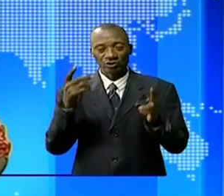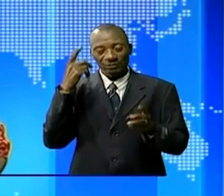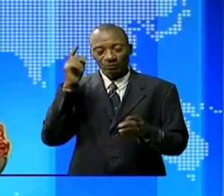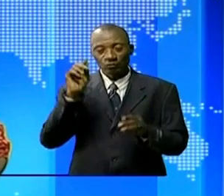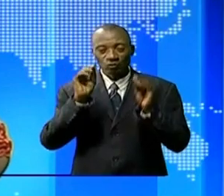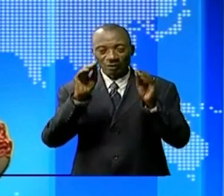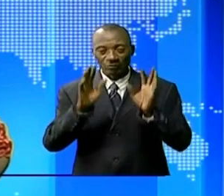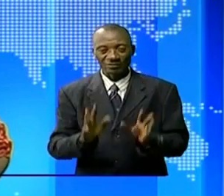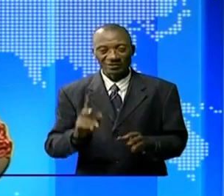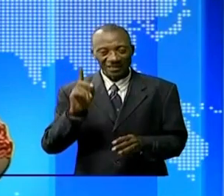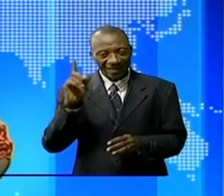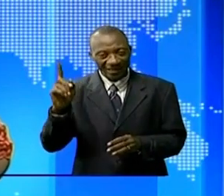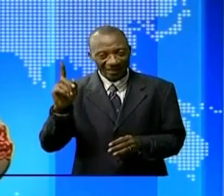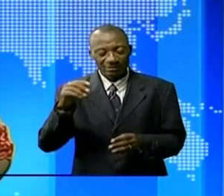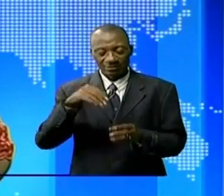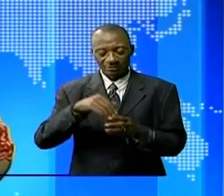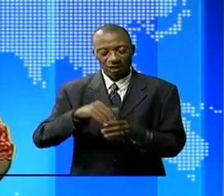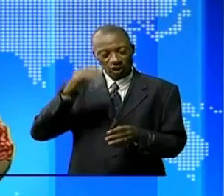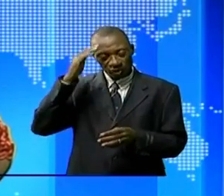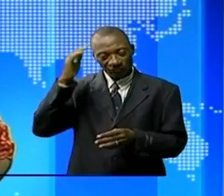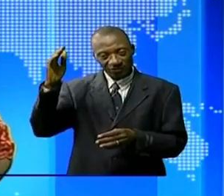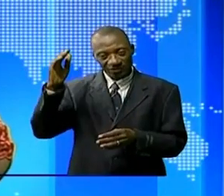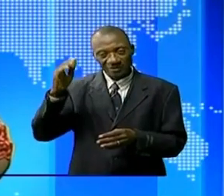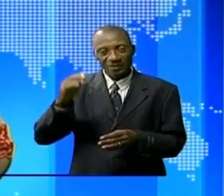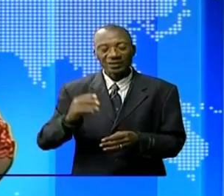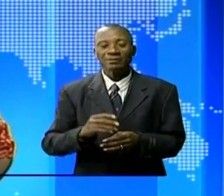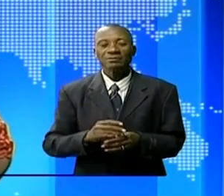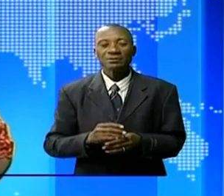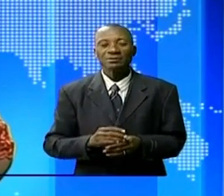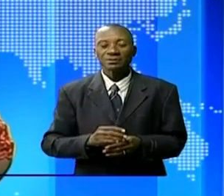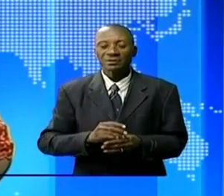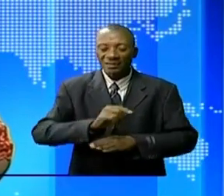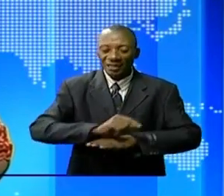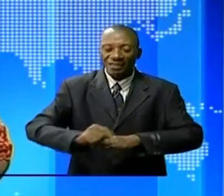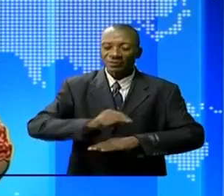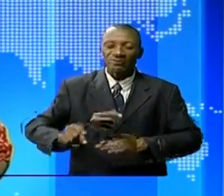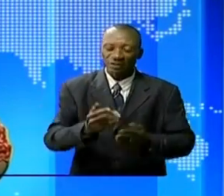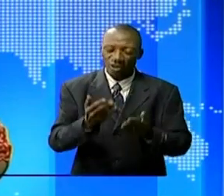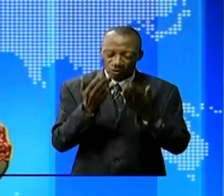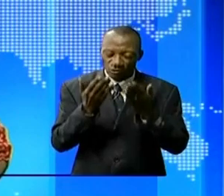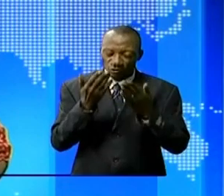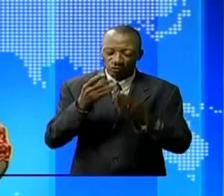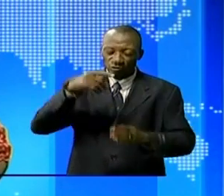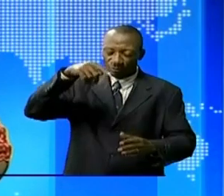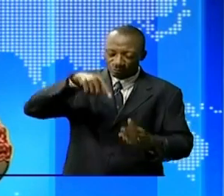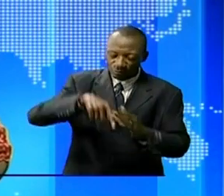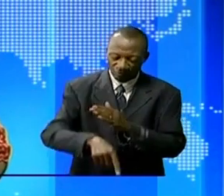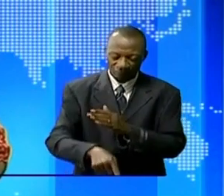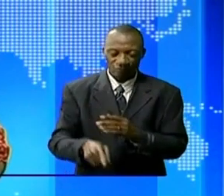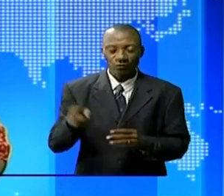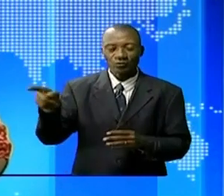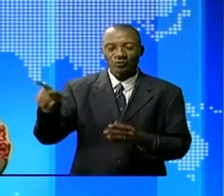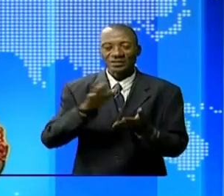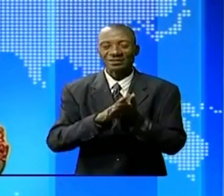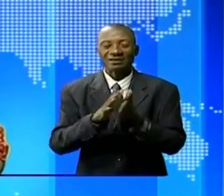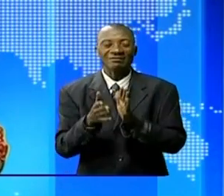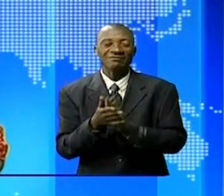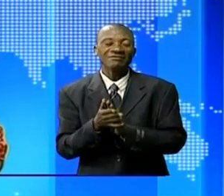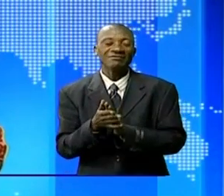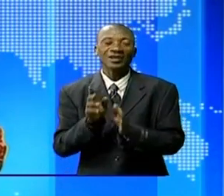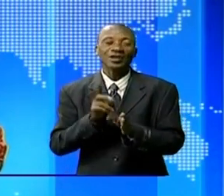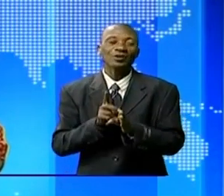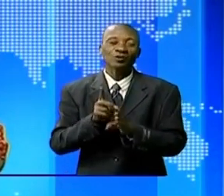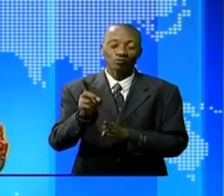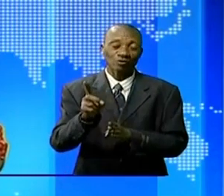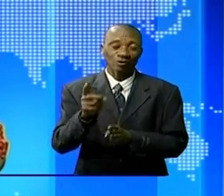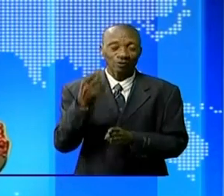chef de travaux picchu marcel mangutuka de la faculté des sciences sociales administratives politiques au département de